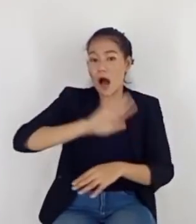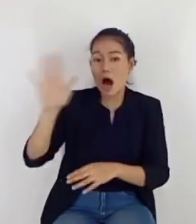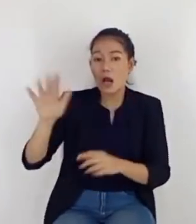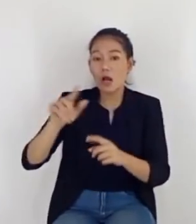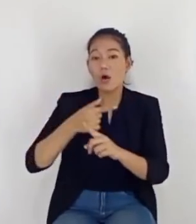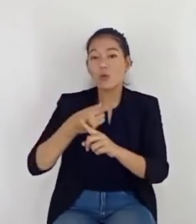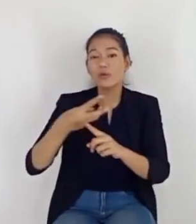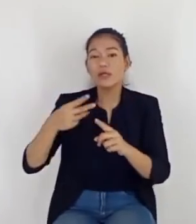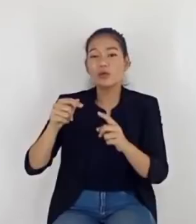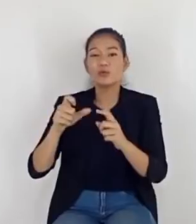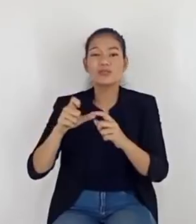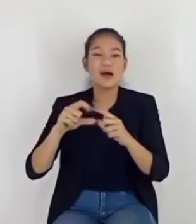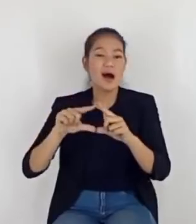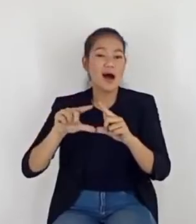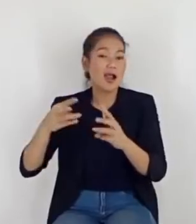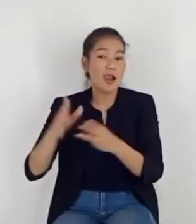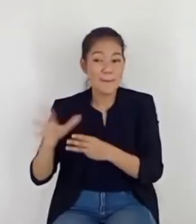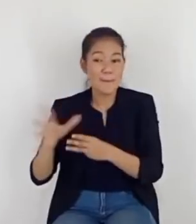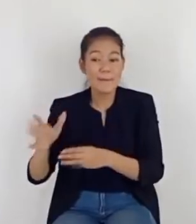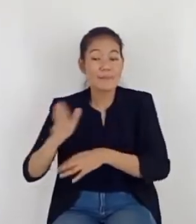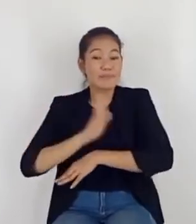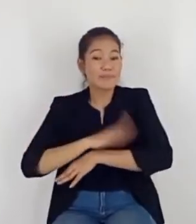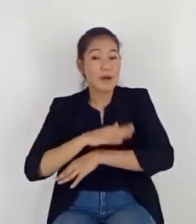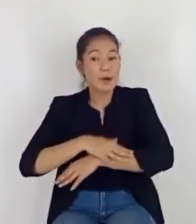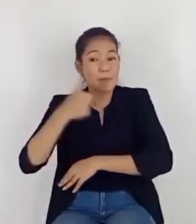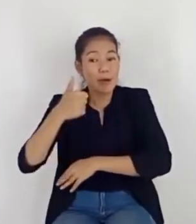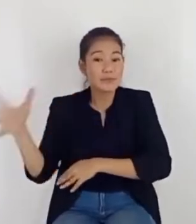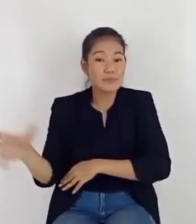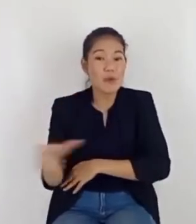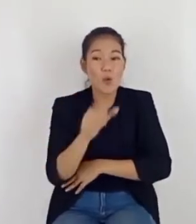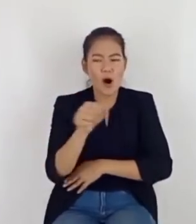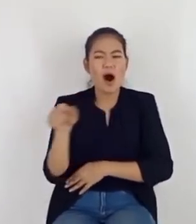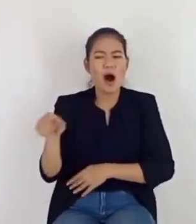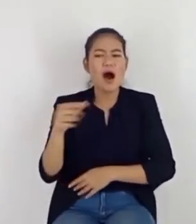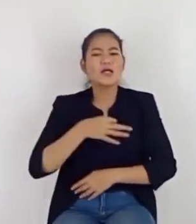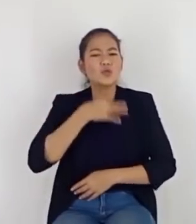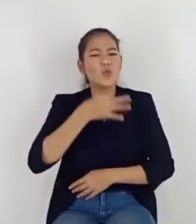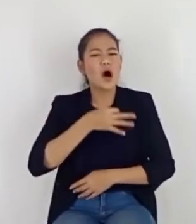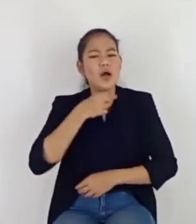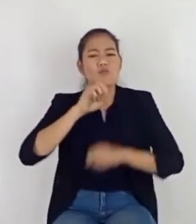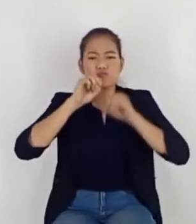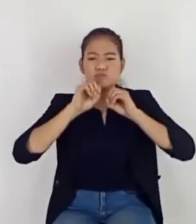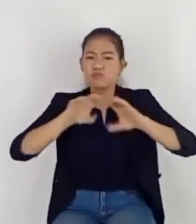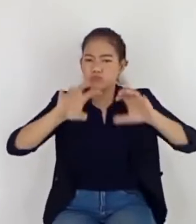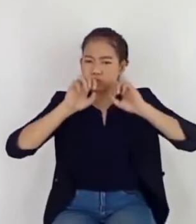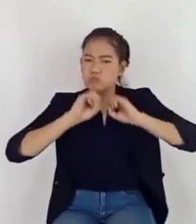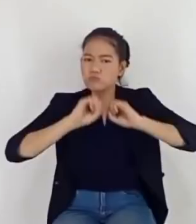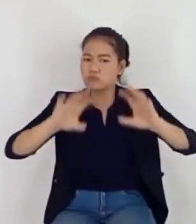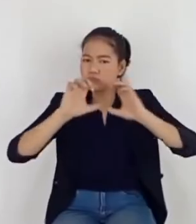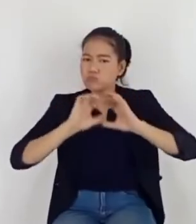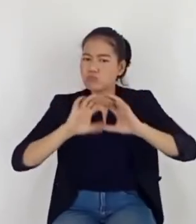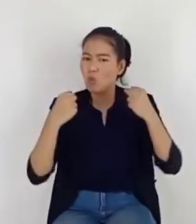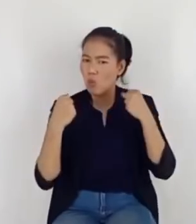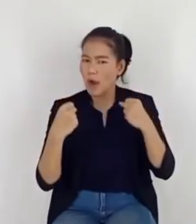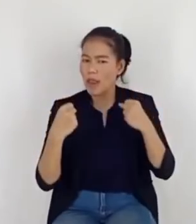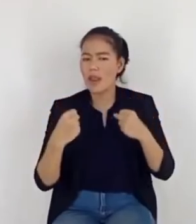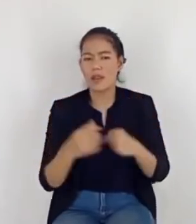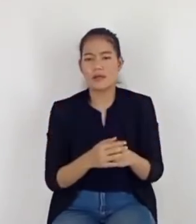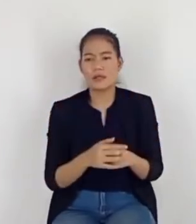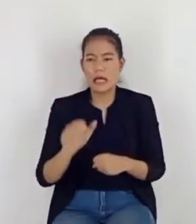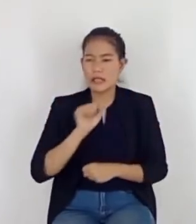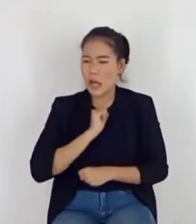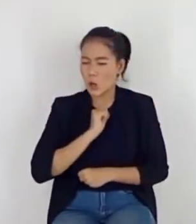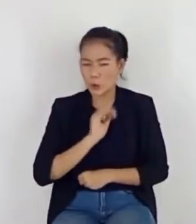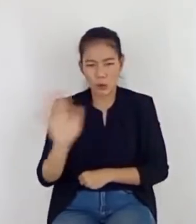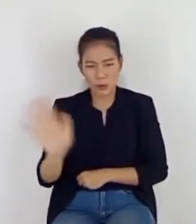Yerusalem, pembawa kabar baik, nyaringkanlah suaramu kuat-kuat, nyaringkanlah suaramu, jangan